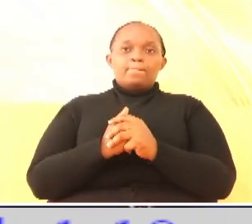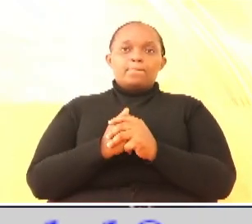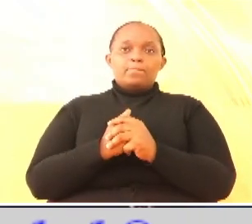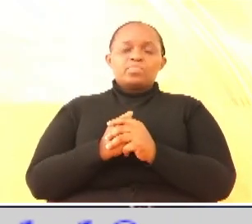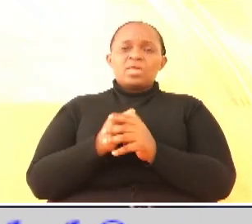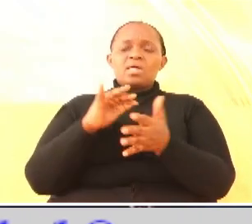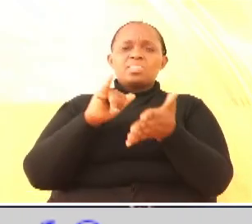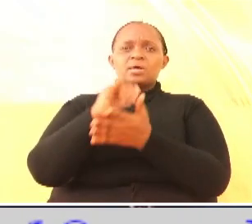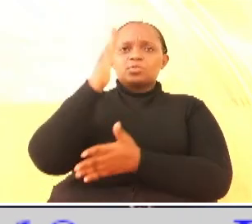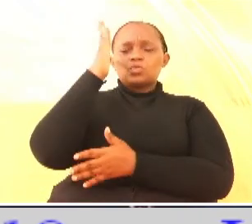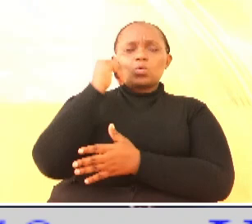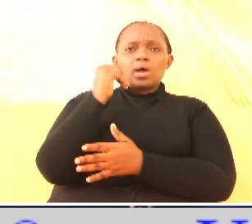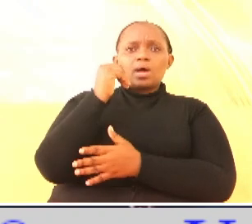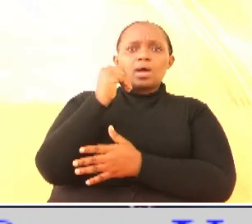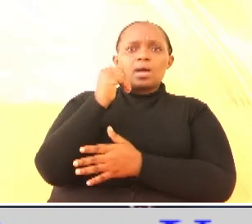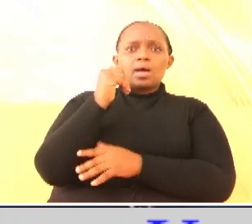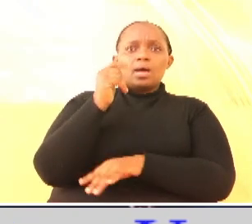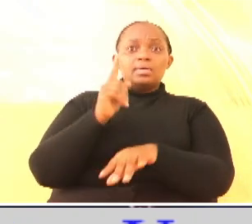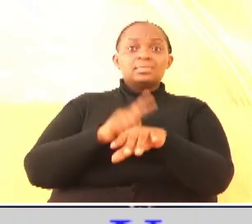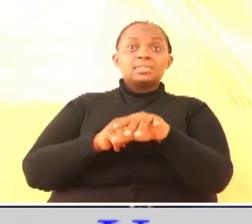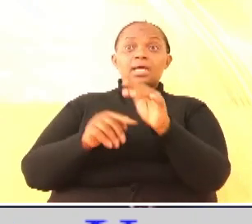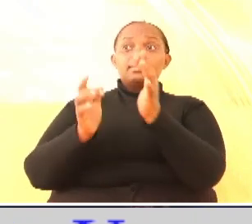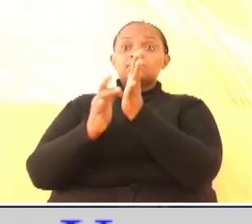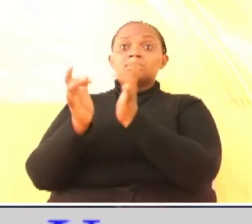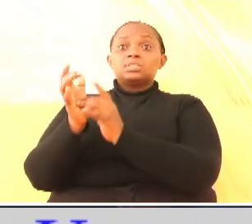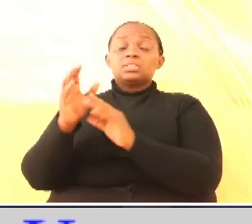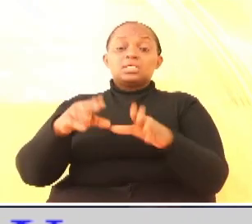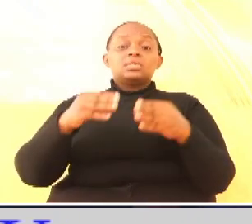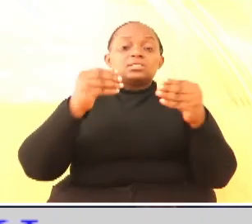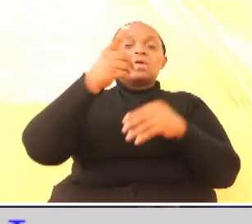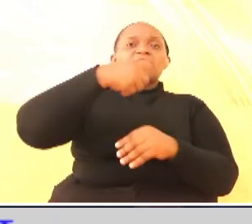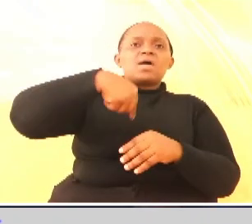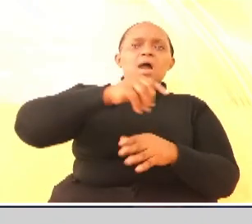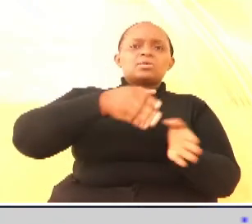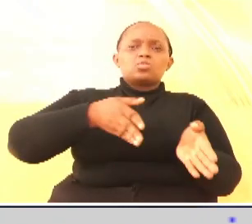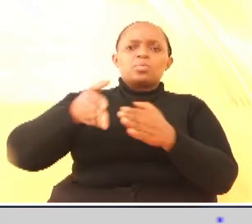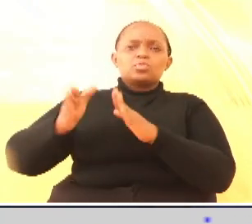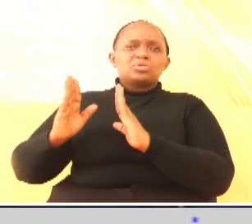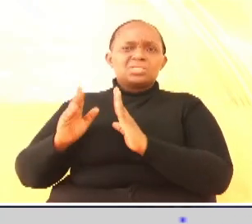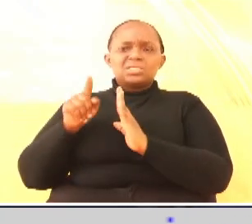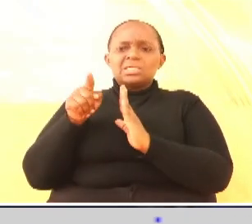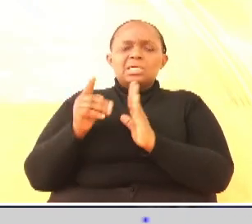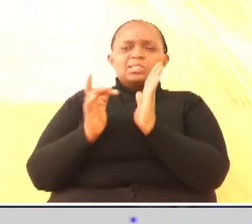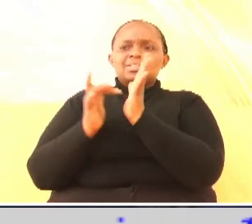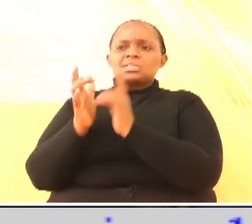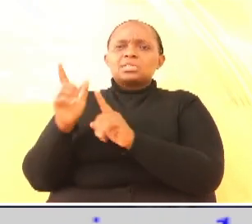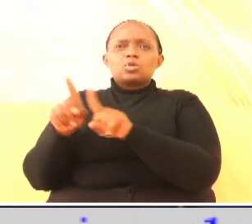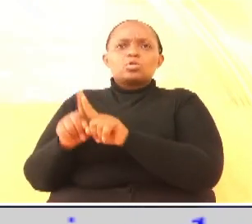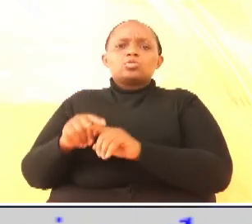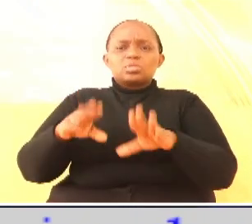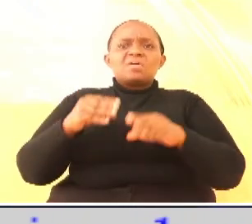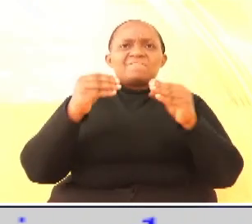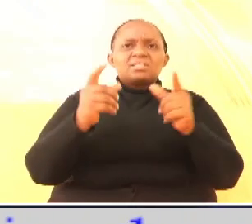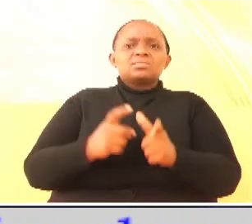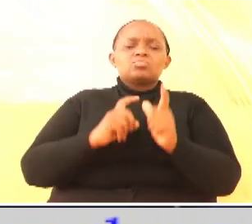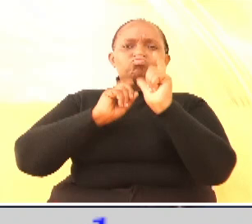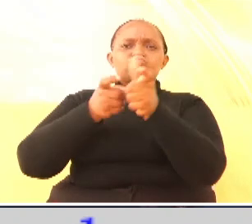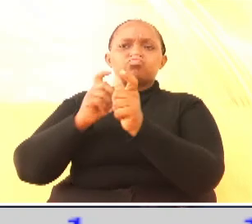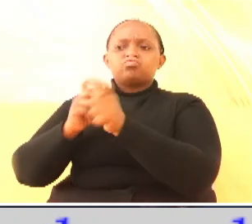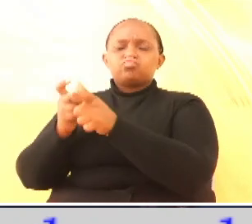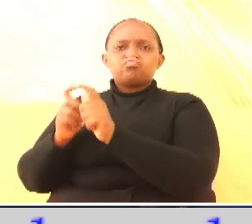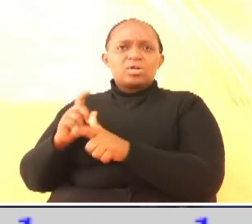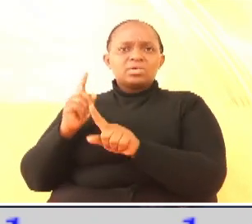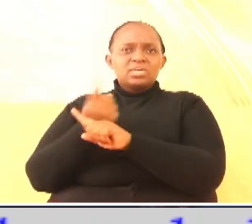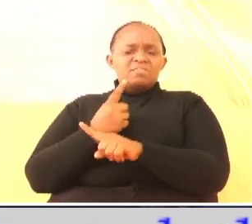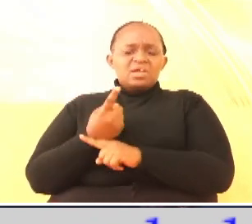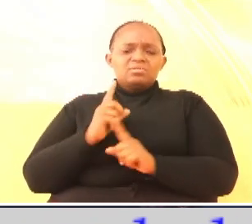Na diposa alipo tupatia hiyo fursa, ametupatia vipawa. Vipawa vya roho ni vingi sana